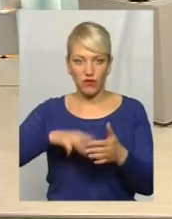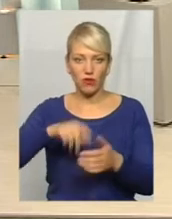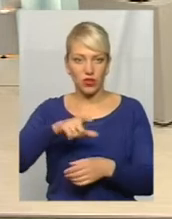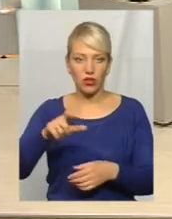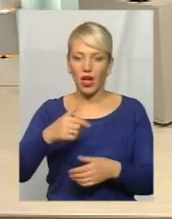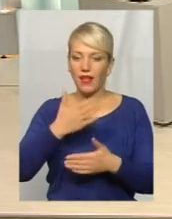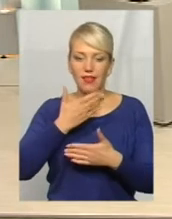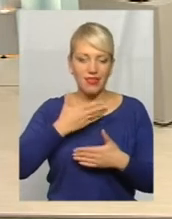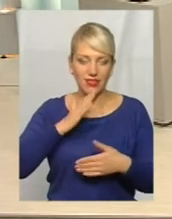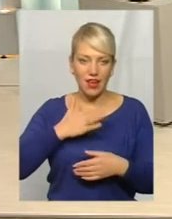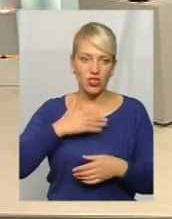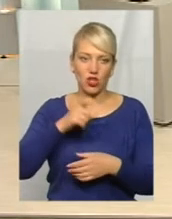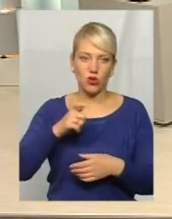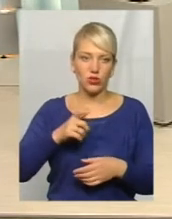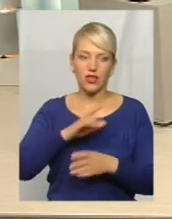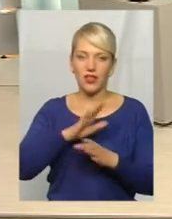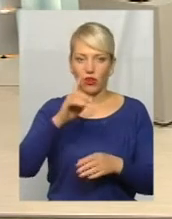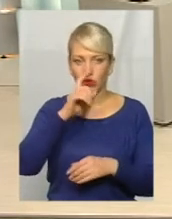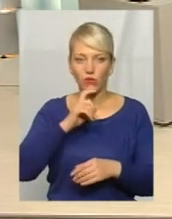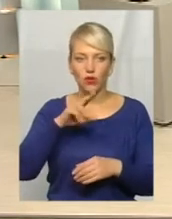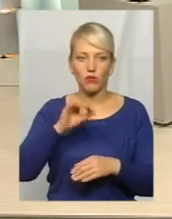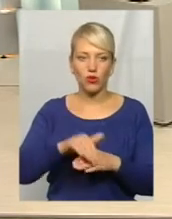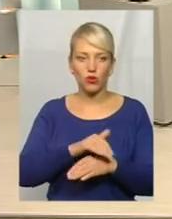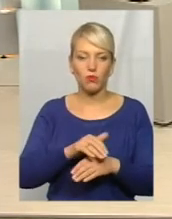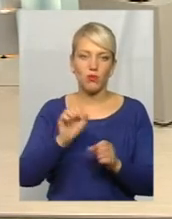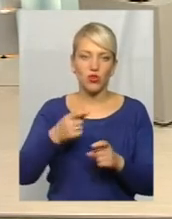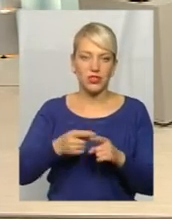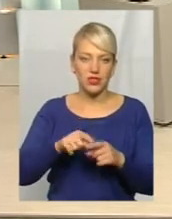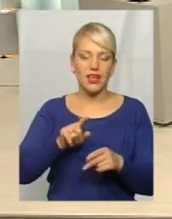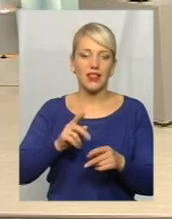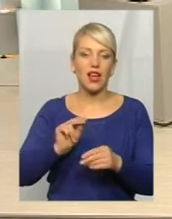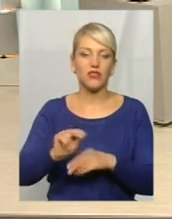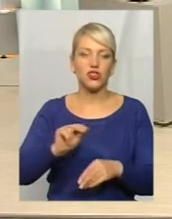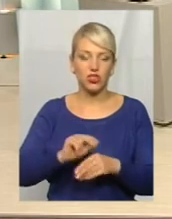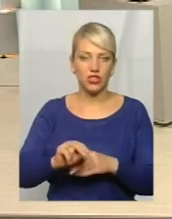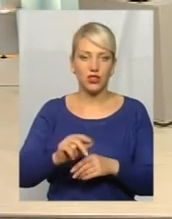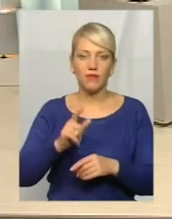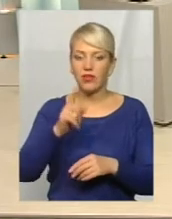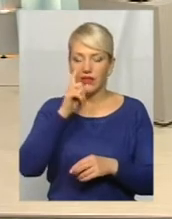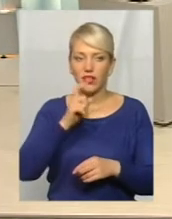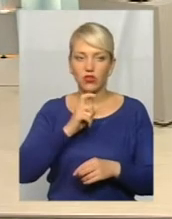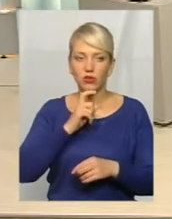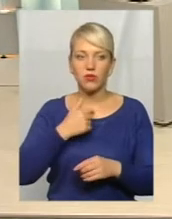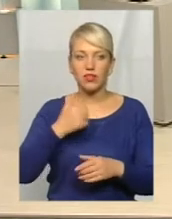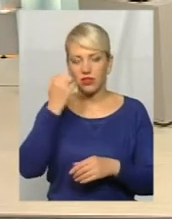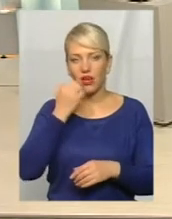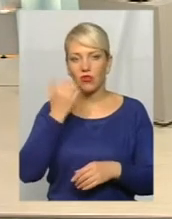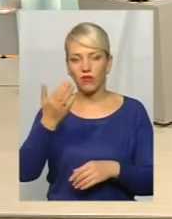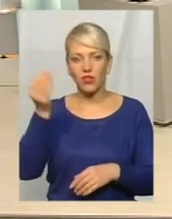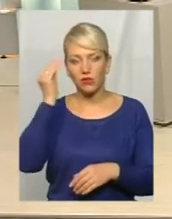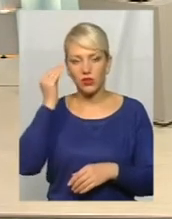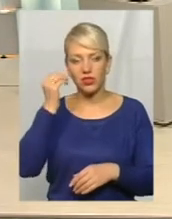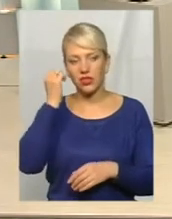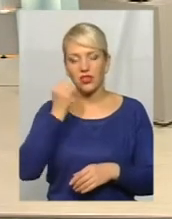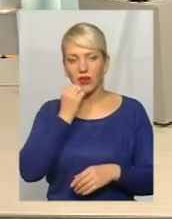інакше не розуміють по-доброму. І ми їх навчити. Вони розуміють спокійно. Зрозуміла ваша позиція,